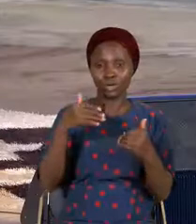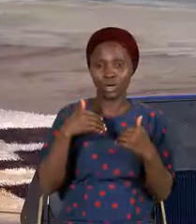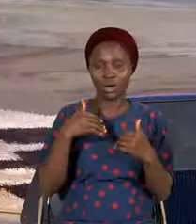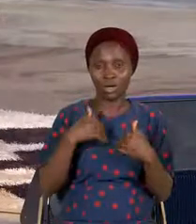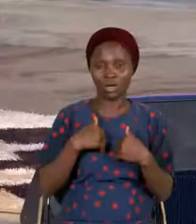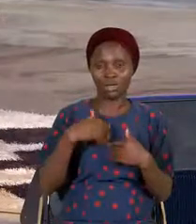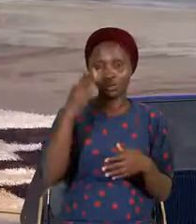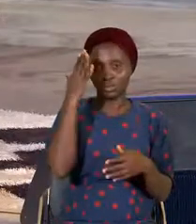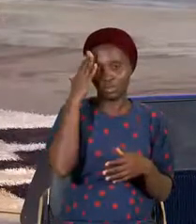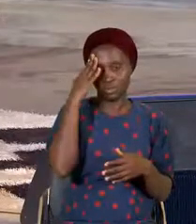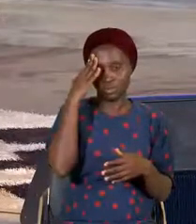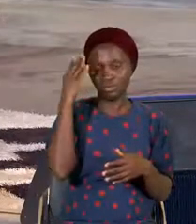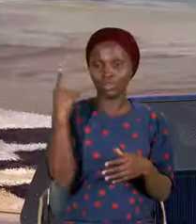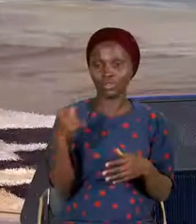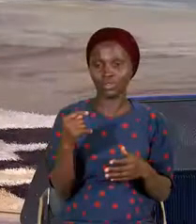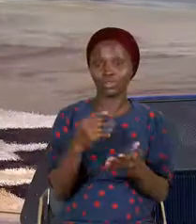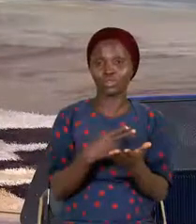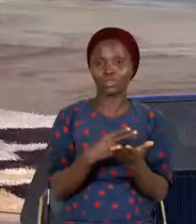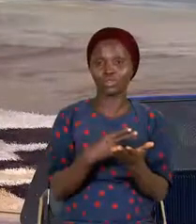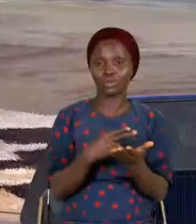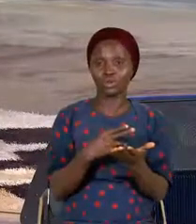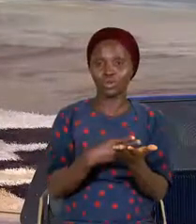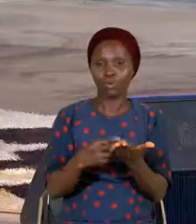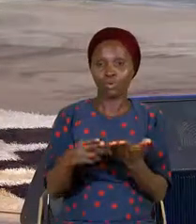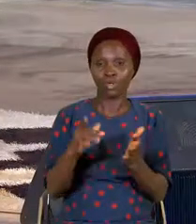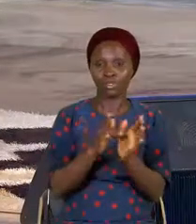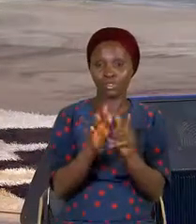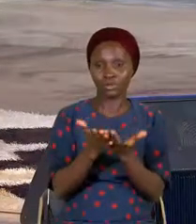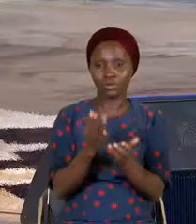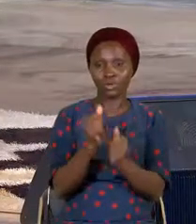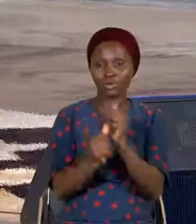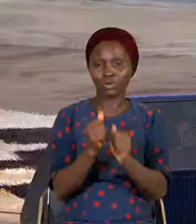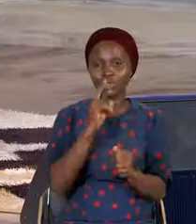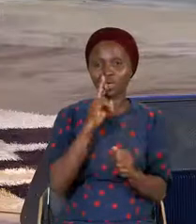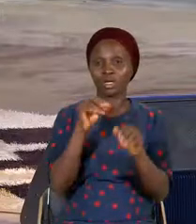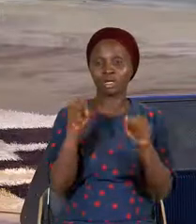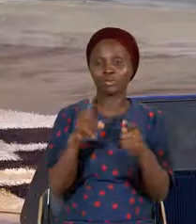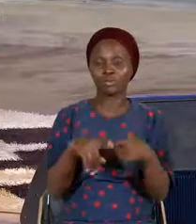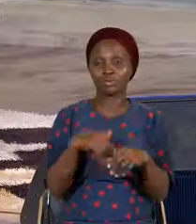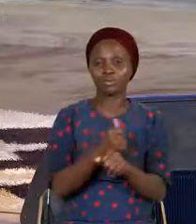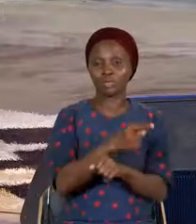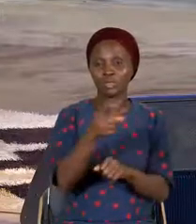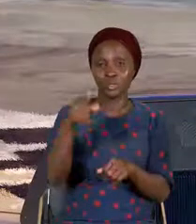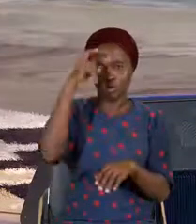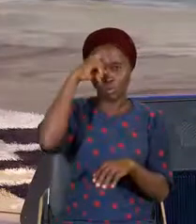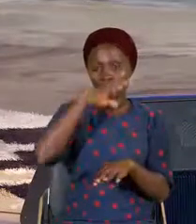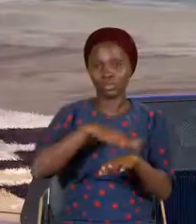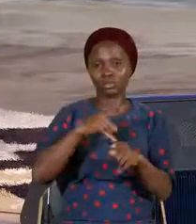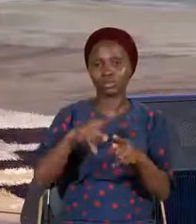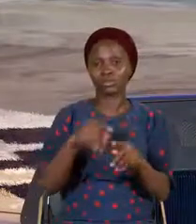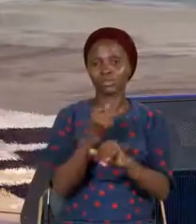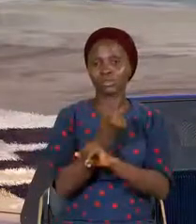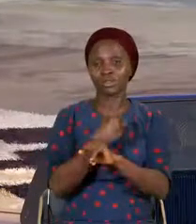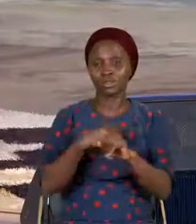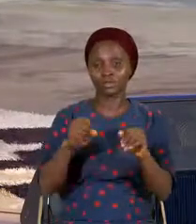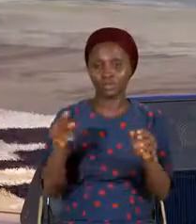Parce que depuis ton enfance, dès ton enfant, tu as connu les saintes lettres qui sont capables de te rendre